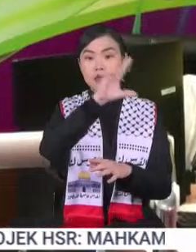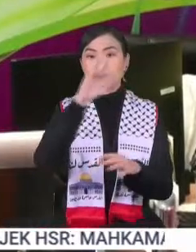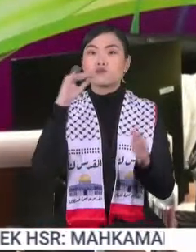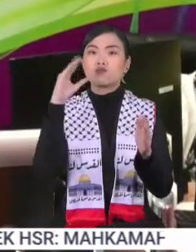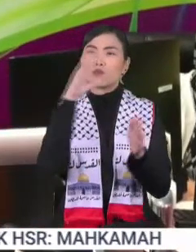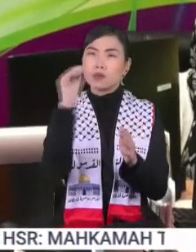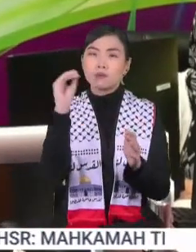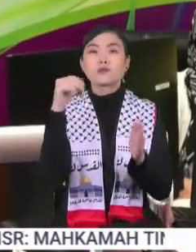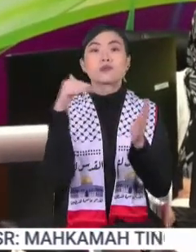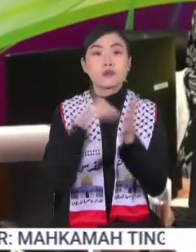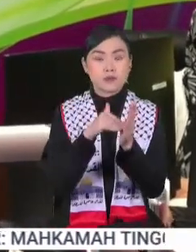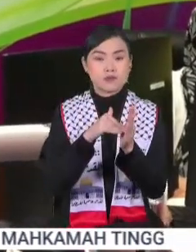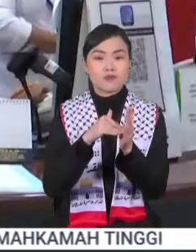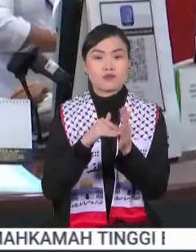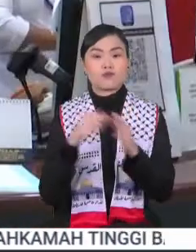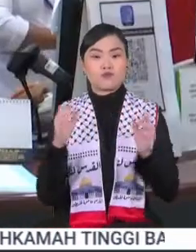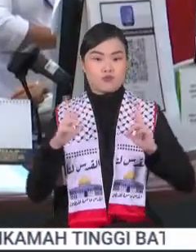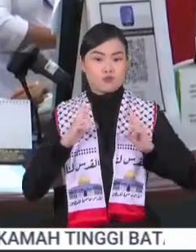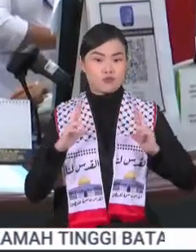pesara